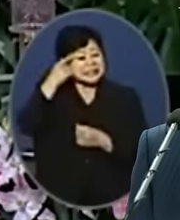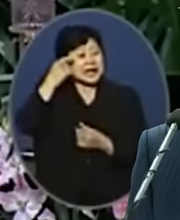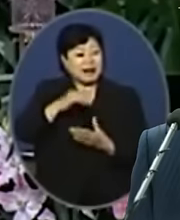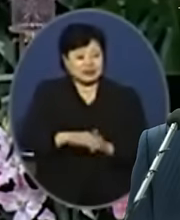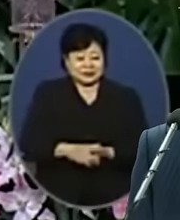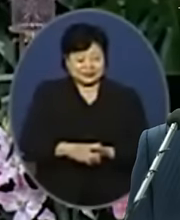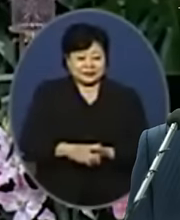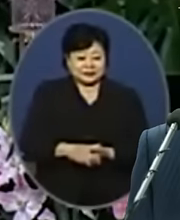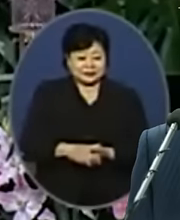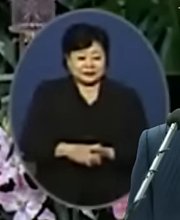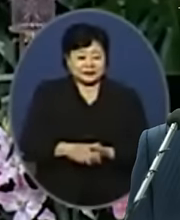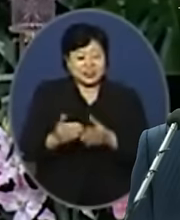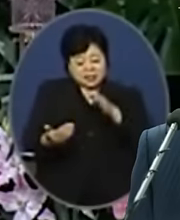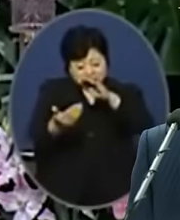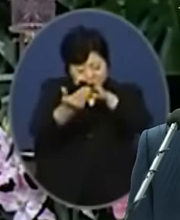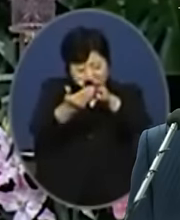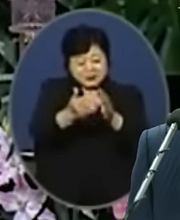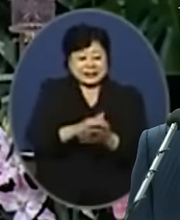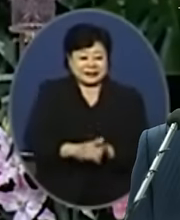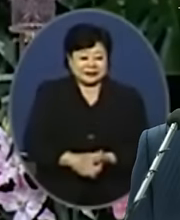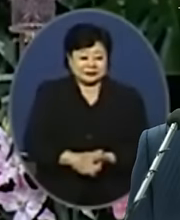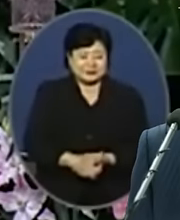생각하면 이루어지는 것입니다.